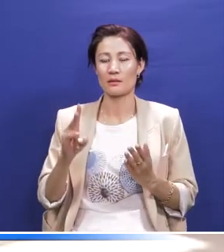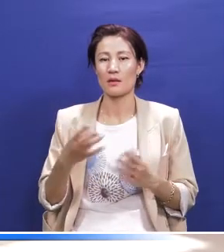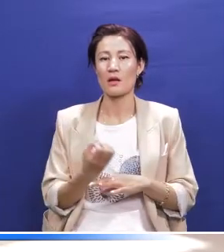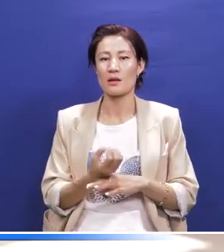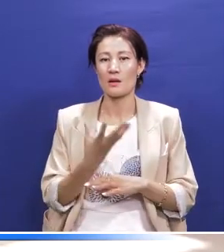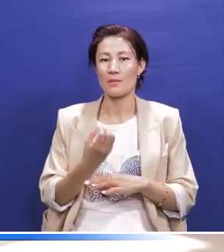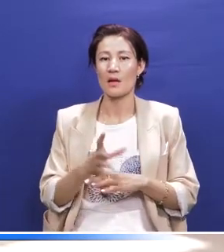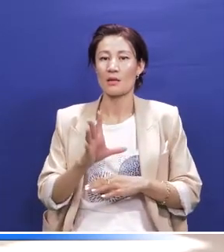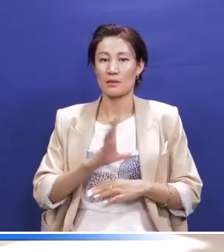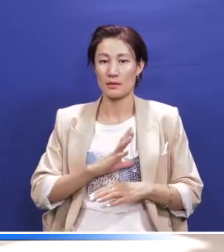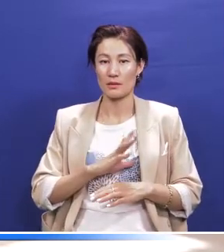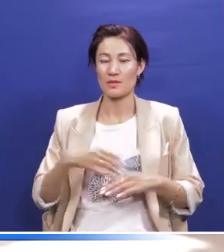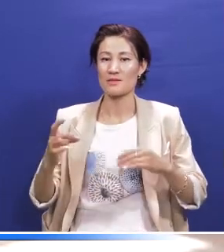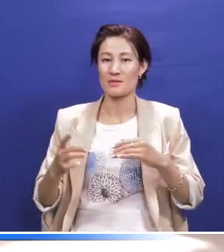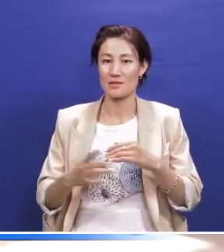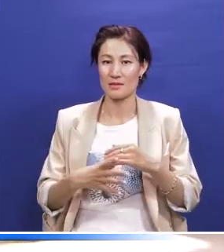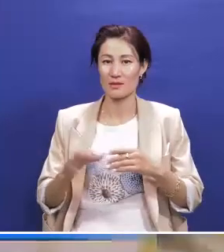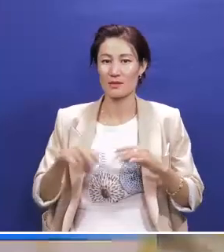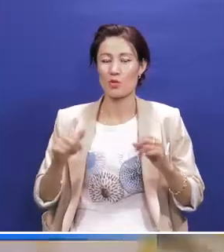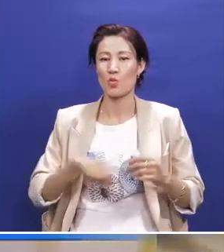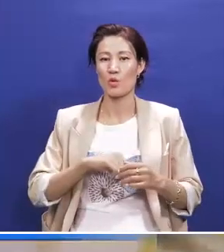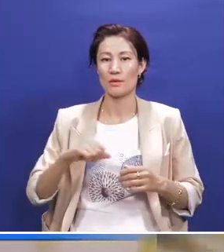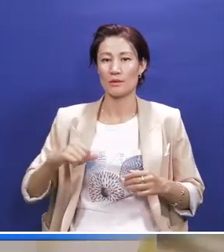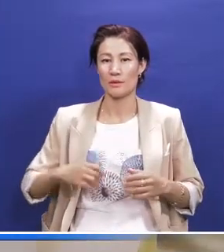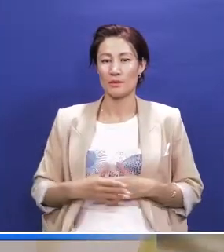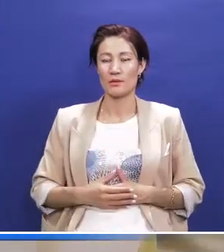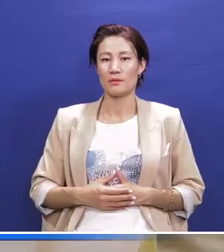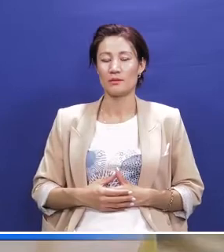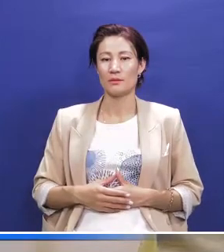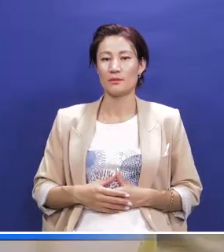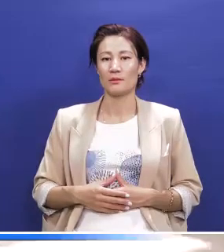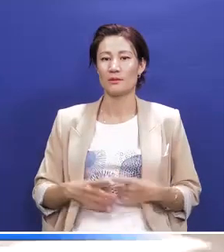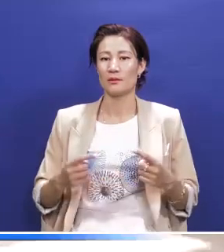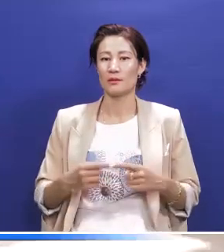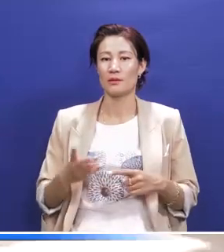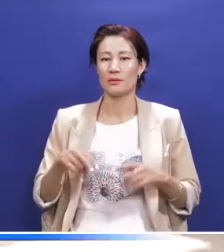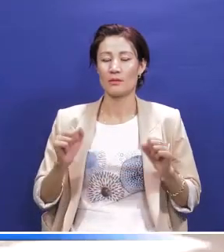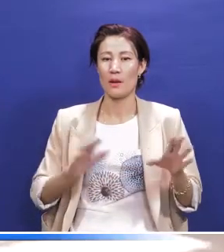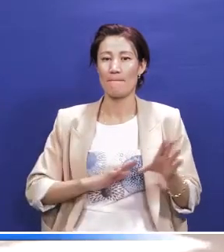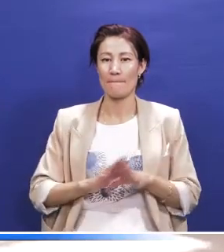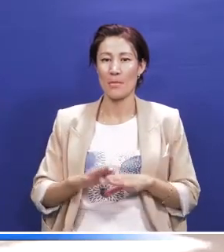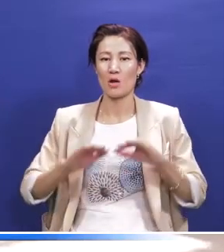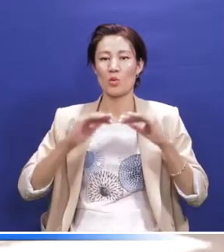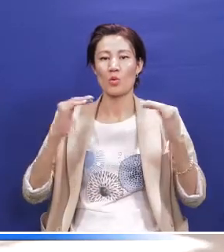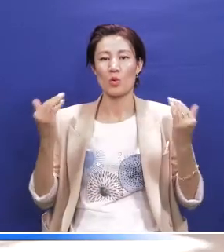құнды жәдігерлерге, өте ескі жәдігерге өзінің бір зиян тигізіп жатады. Сол үшін де біз оны